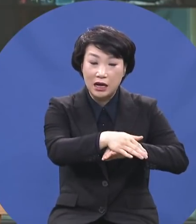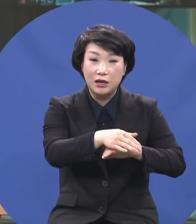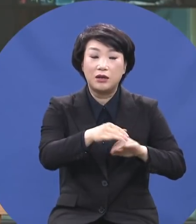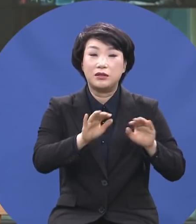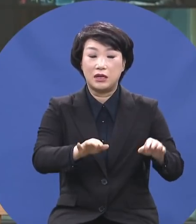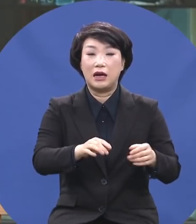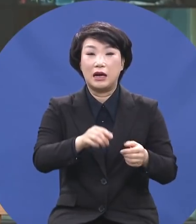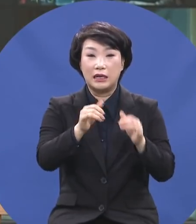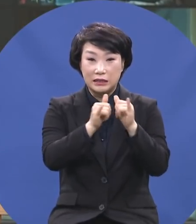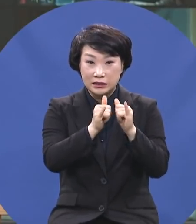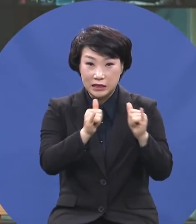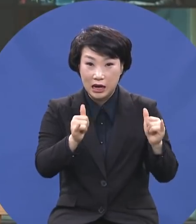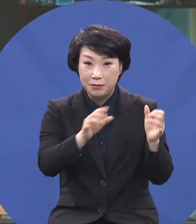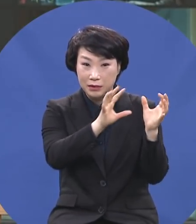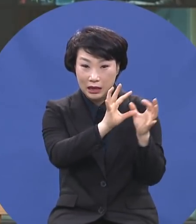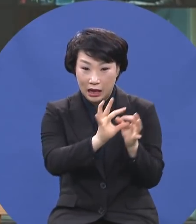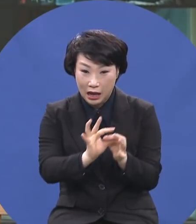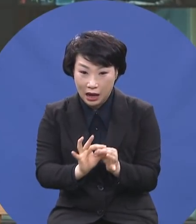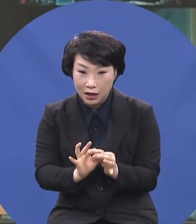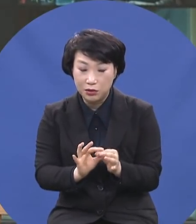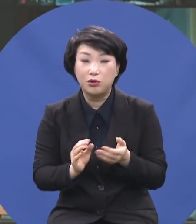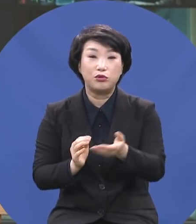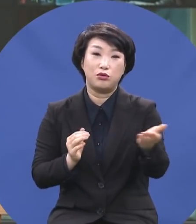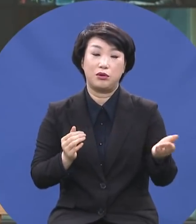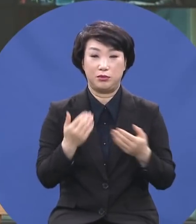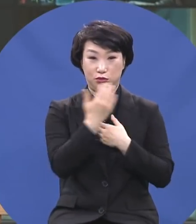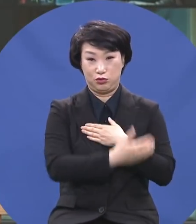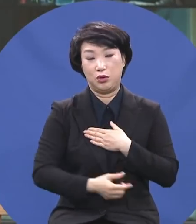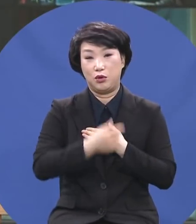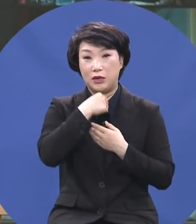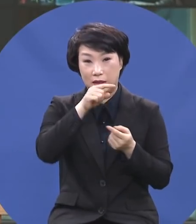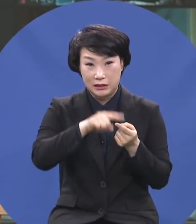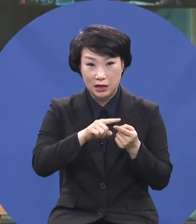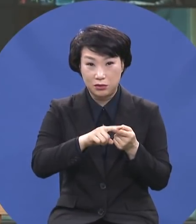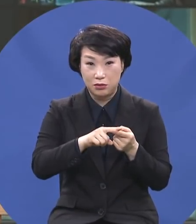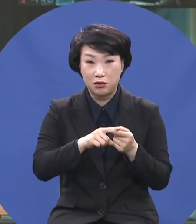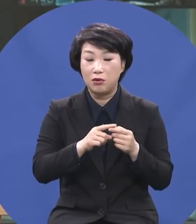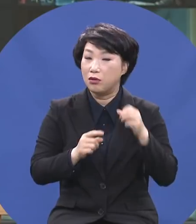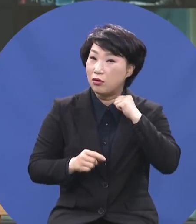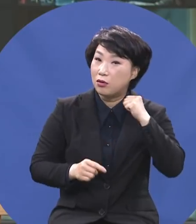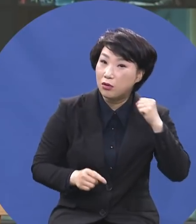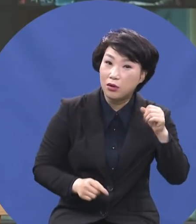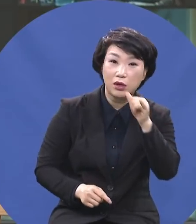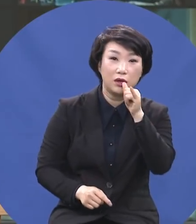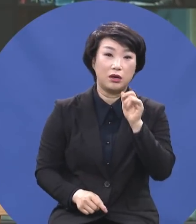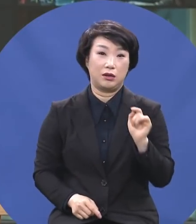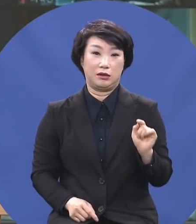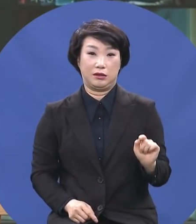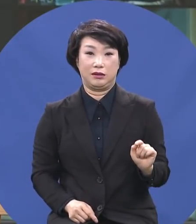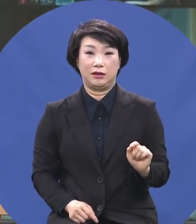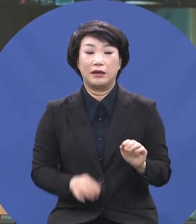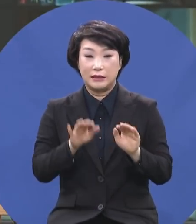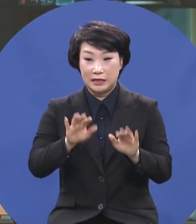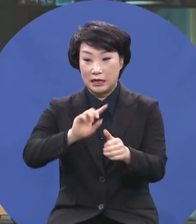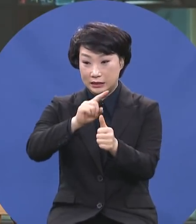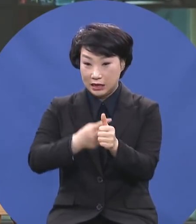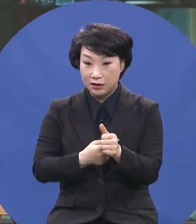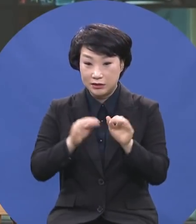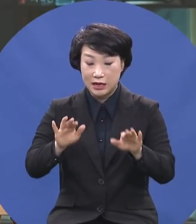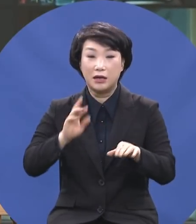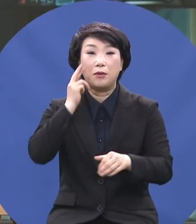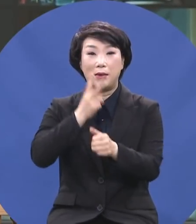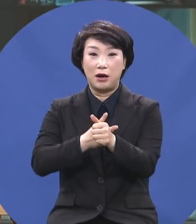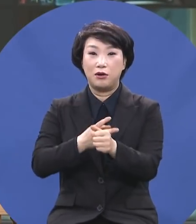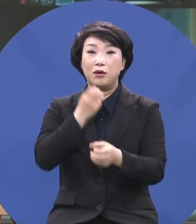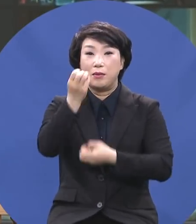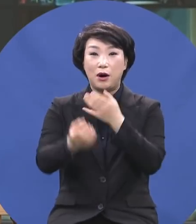세속된 인간으로 계속 육신의 요구와 욕망을 따라 끌려갔다는 것입니다. 그래서 사도